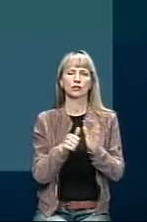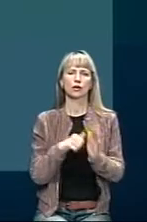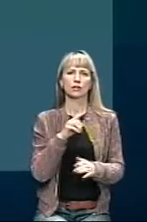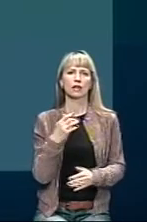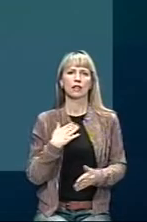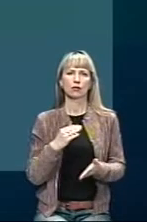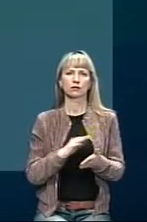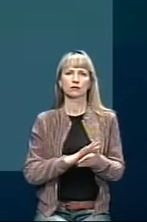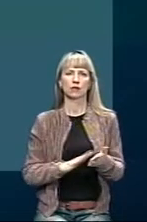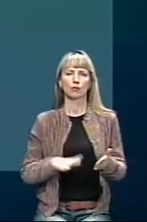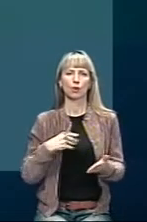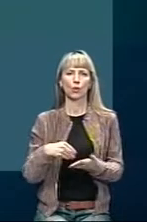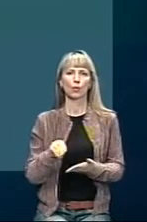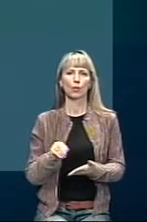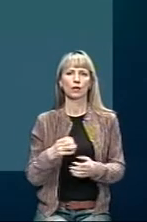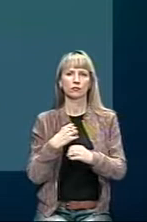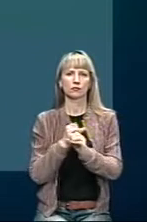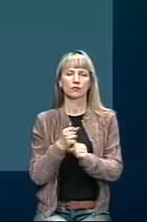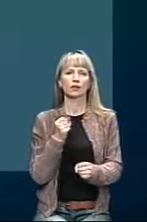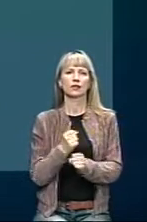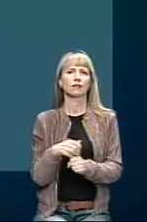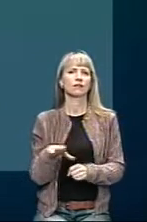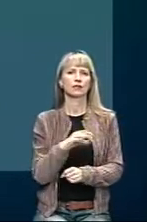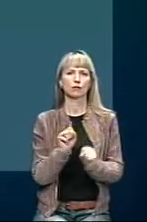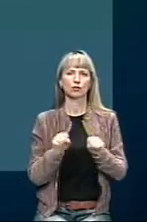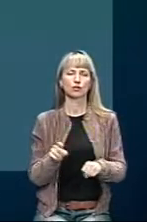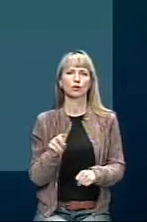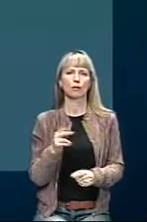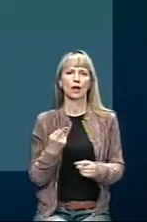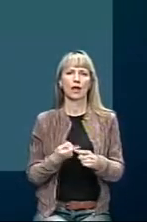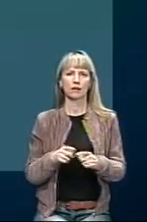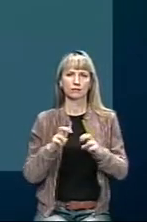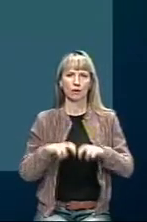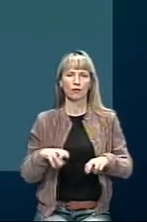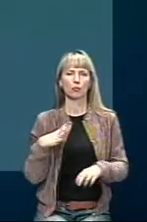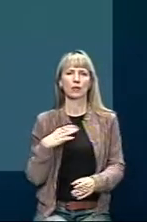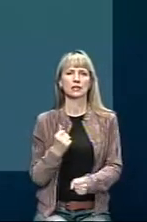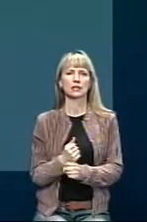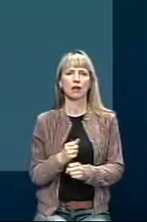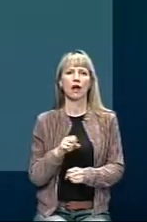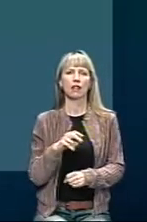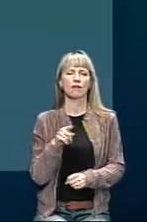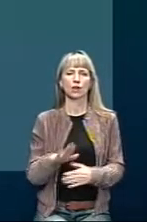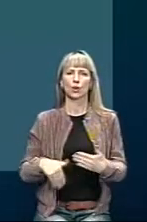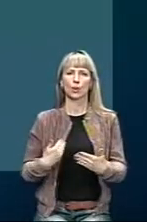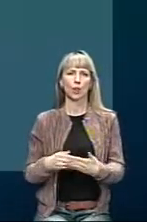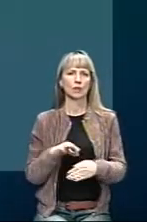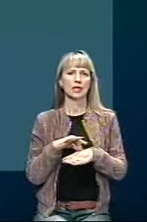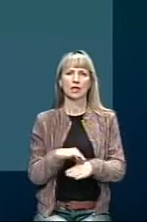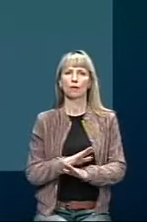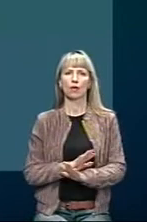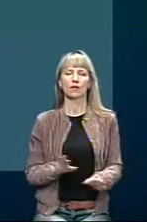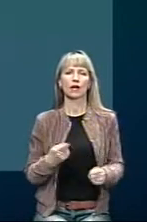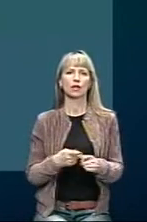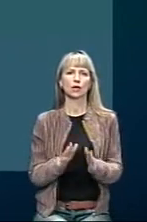нашим поданням були куплені мікроскопи, зроблене все можливе, щоб ця експертиза була проведена, але вона досі не проведена.